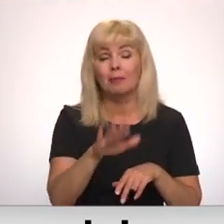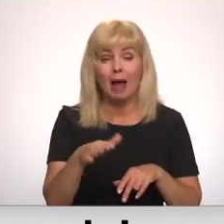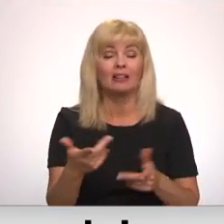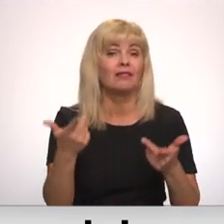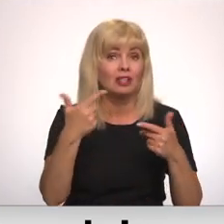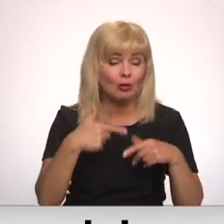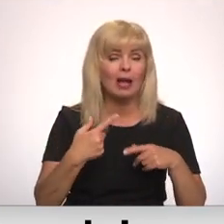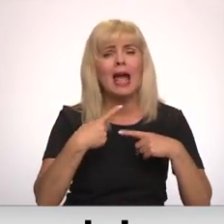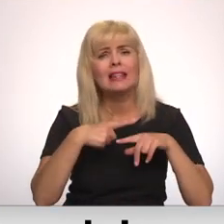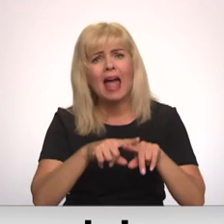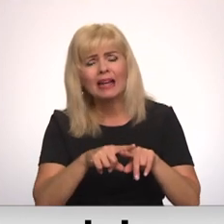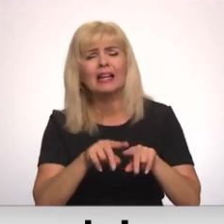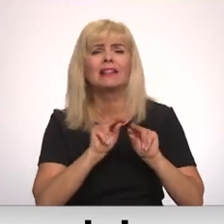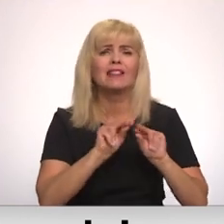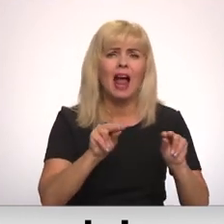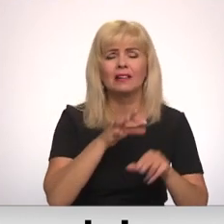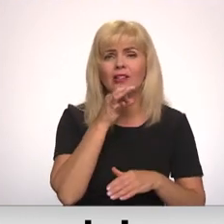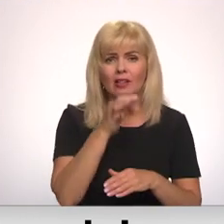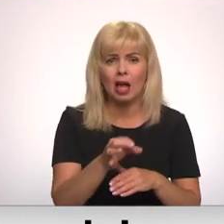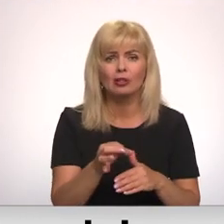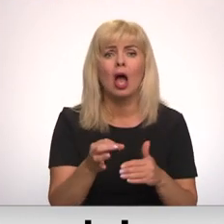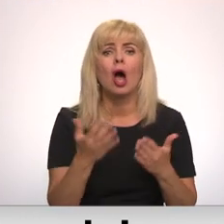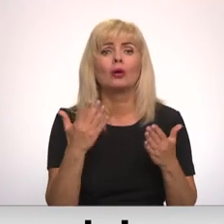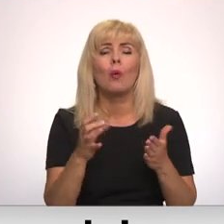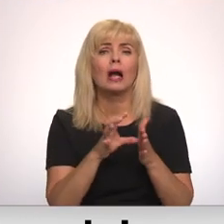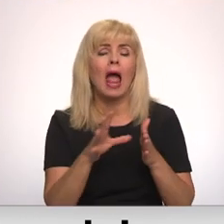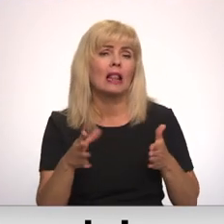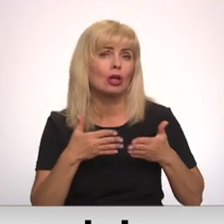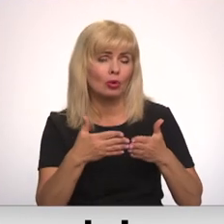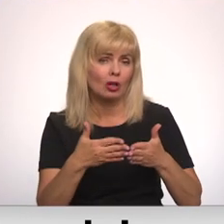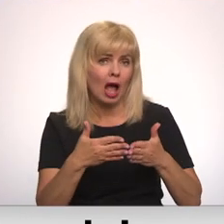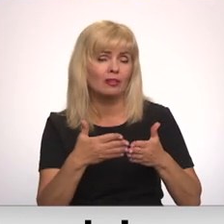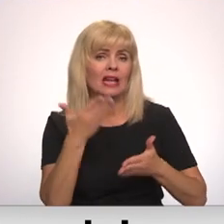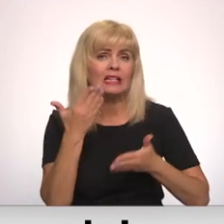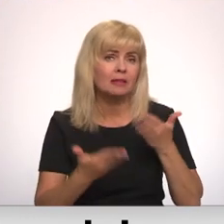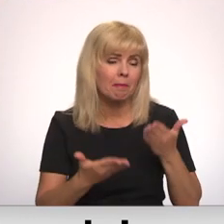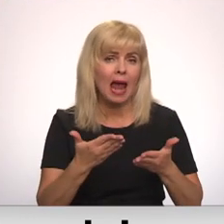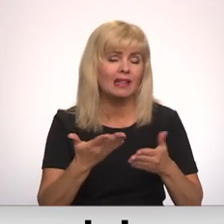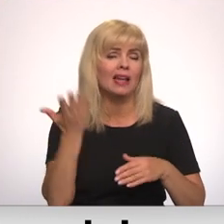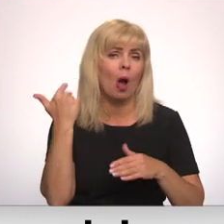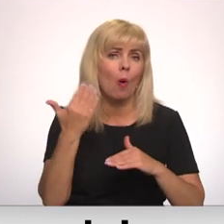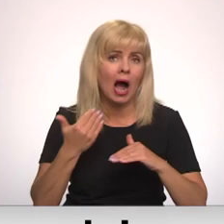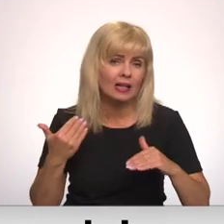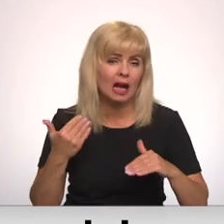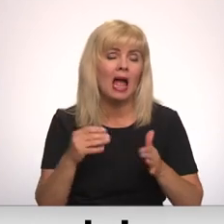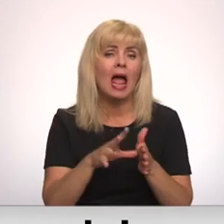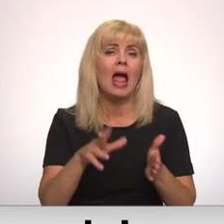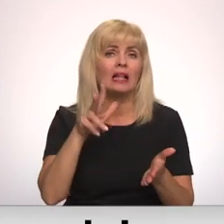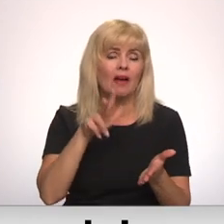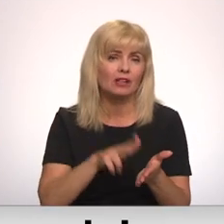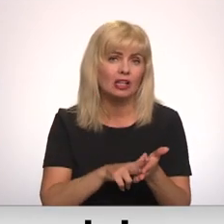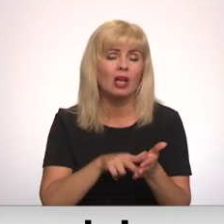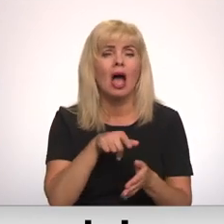laiku ir gan tehnicis, gan treneris, tētis, ka roka elektrolaivas būvēšanā iemēģināta jau agrāk, kad elektrificēta kāda